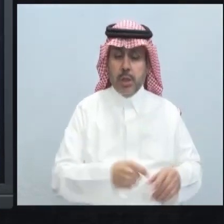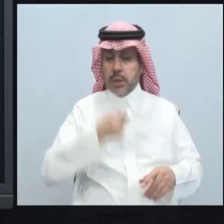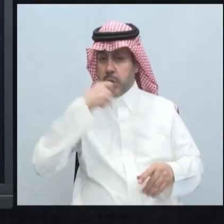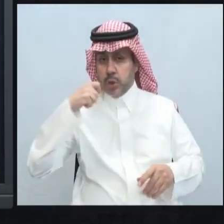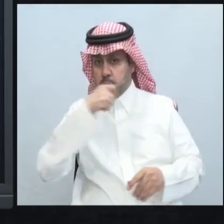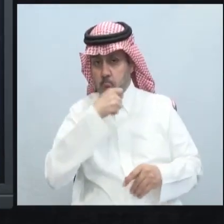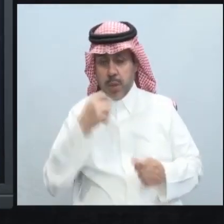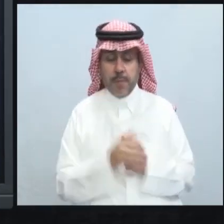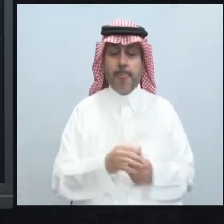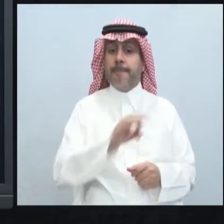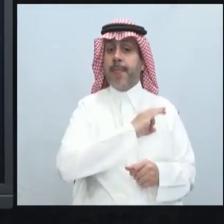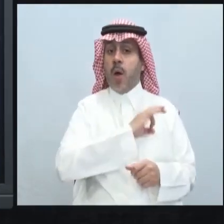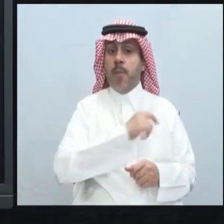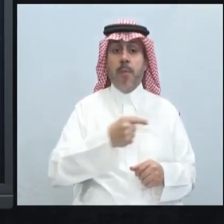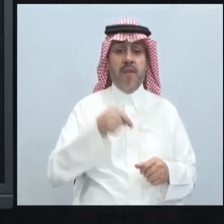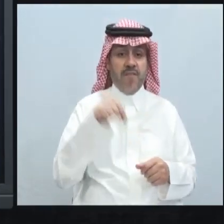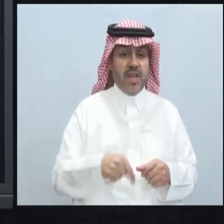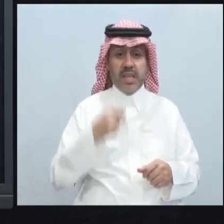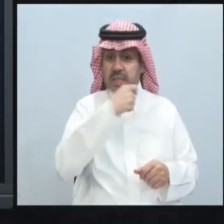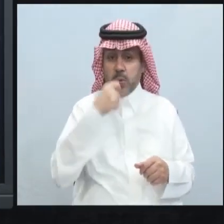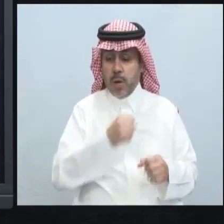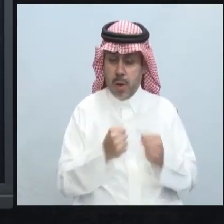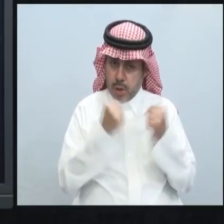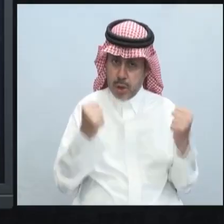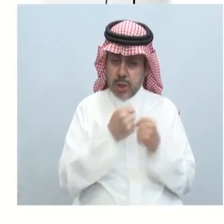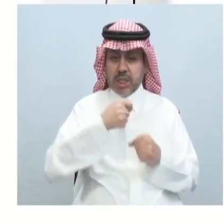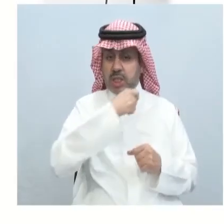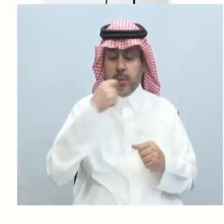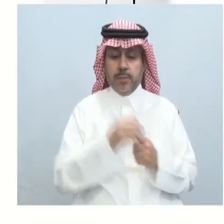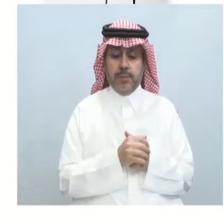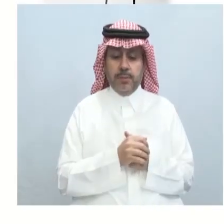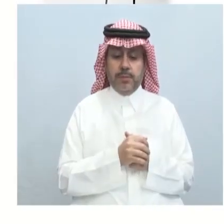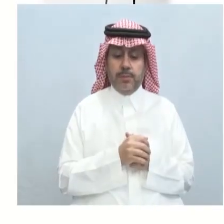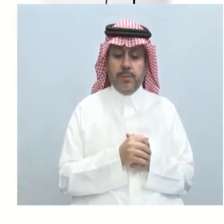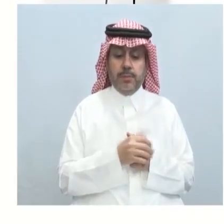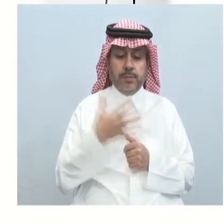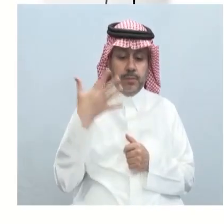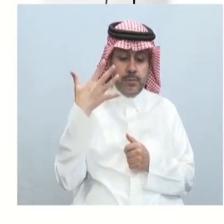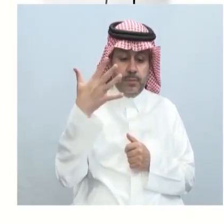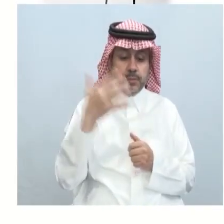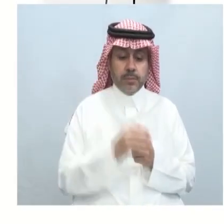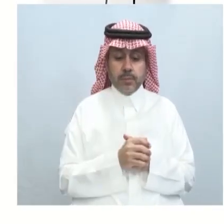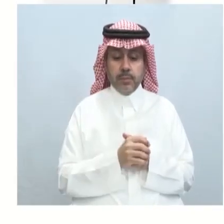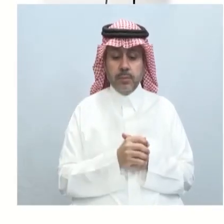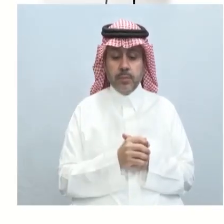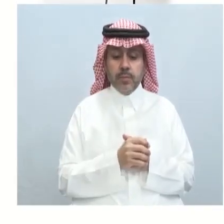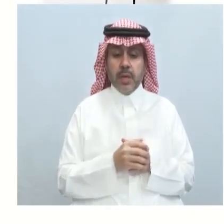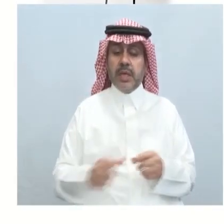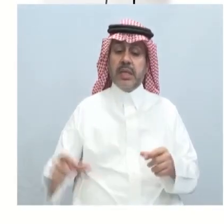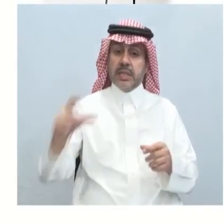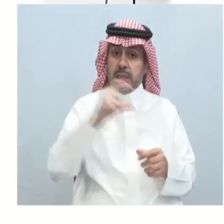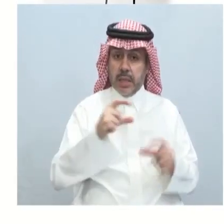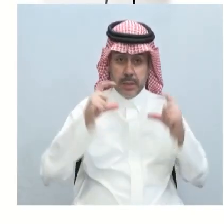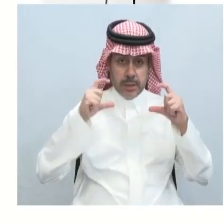وكان حريصا عليه صلى الله عليه وسلم وكذلك من اهداف الدرس ان يستدل الطالب من